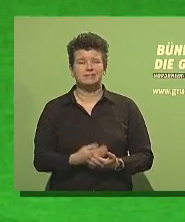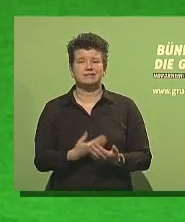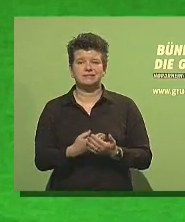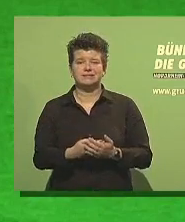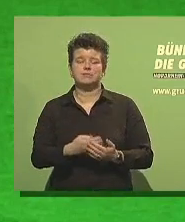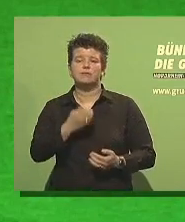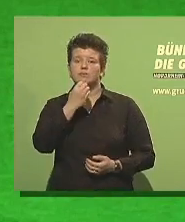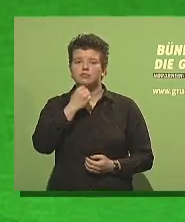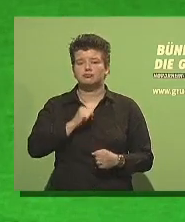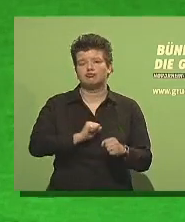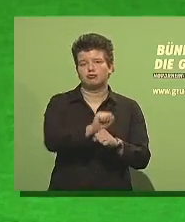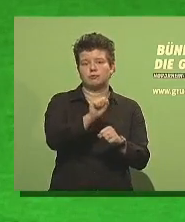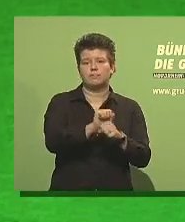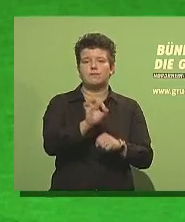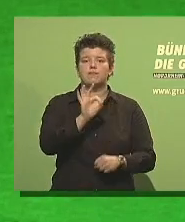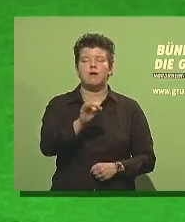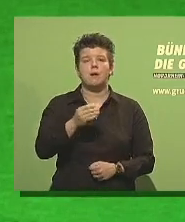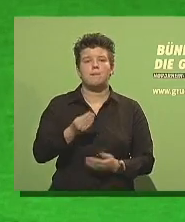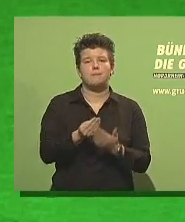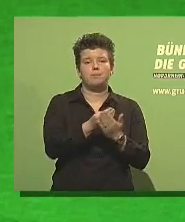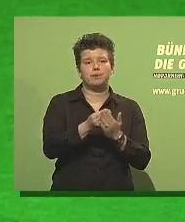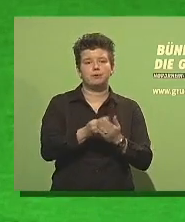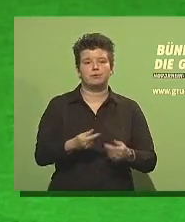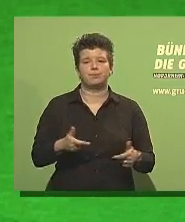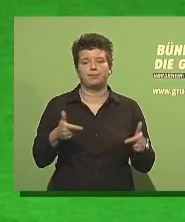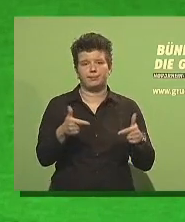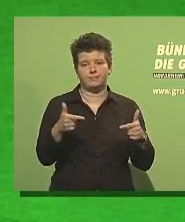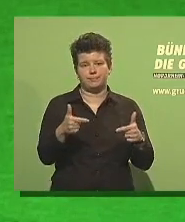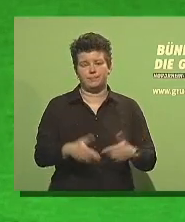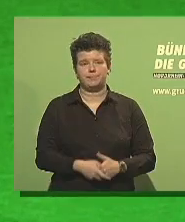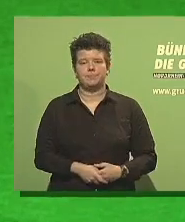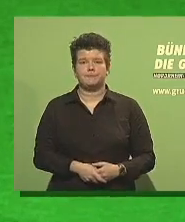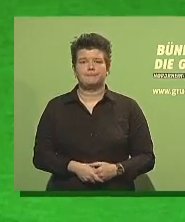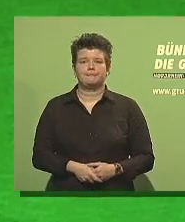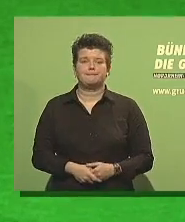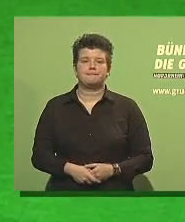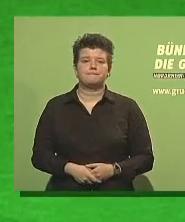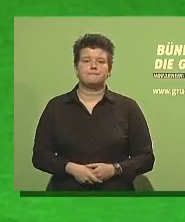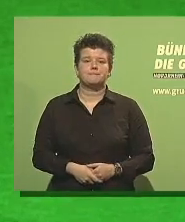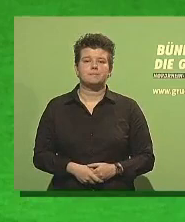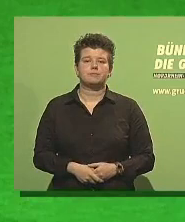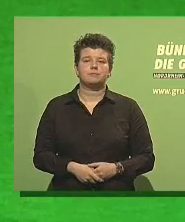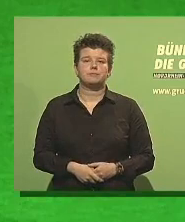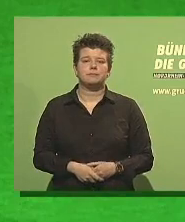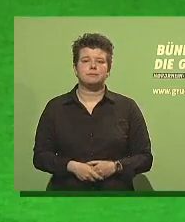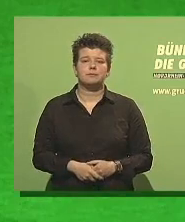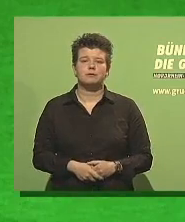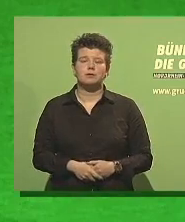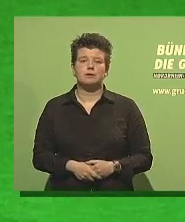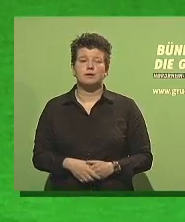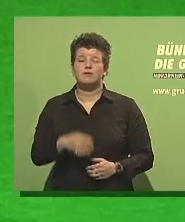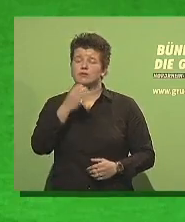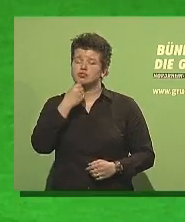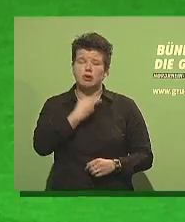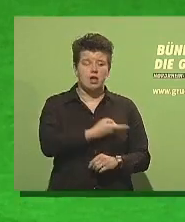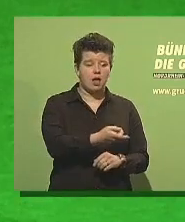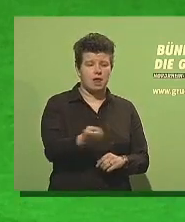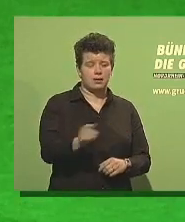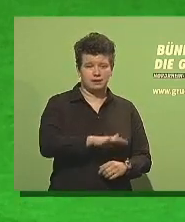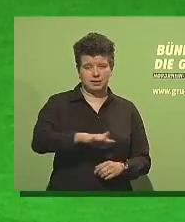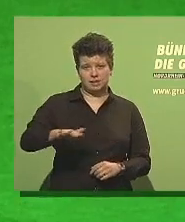höhere Bildungsinvestitionen und für eine Politik, die kein Kind zurücklässt. Ein unsoziales und unterfinanziertes Bildungs-